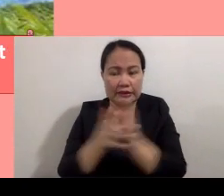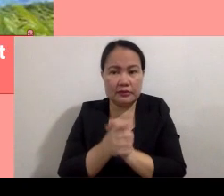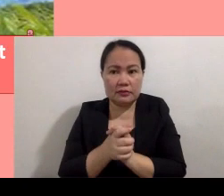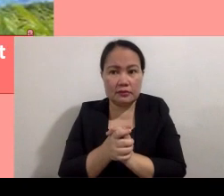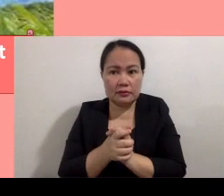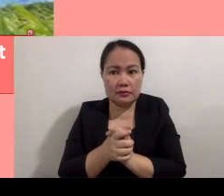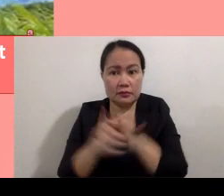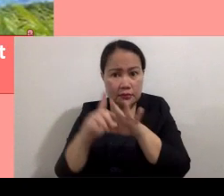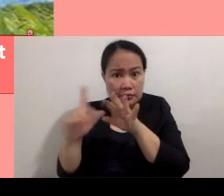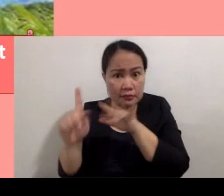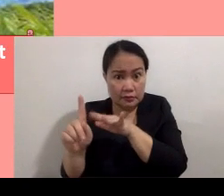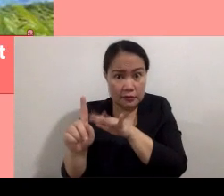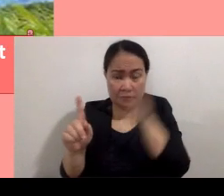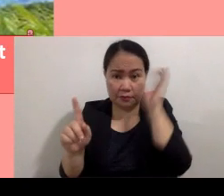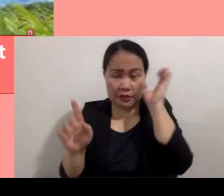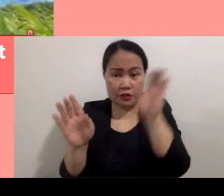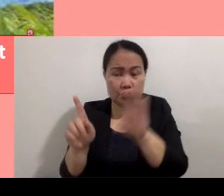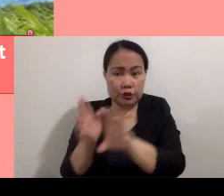Okay, next word.